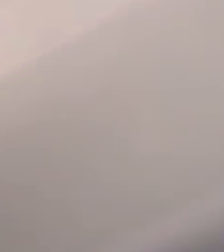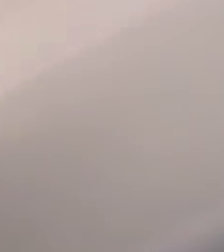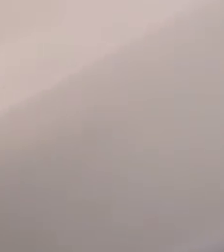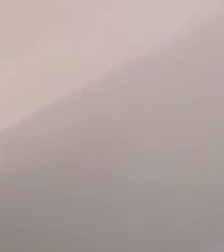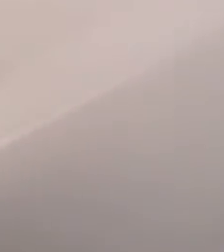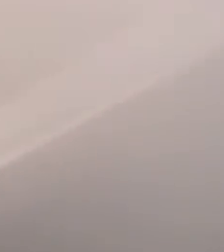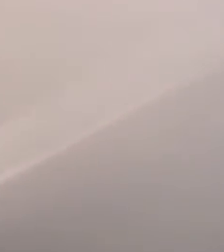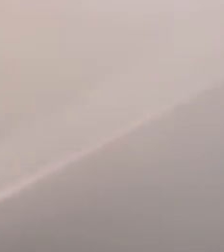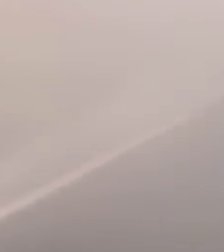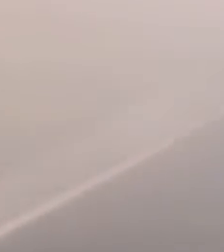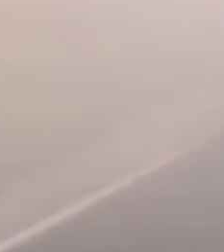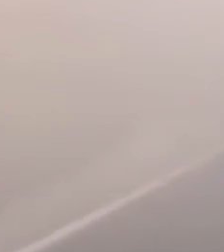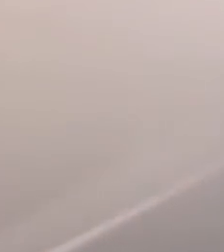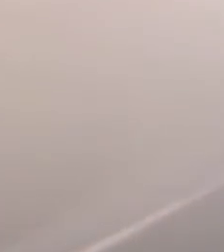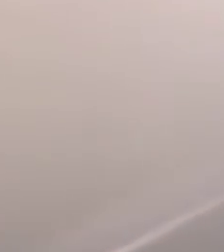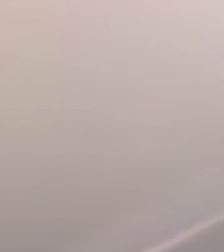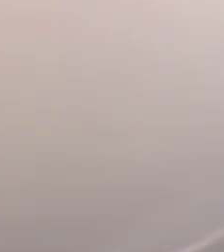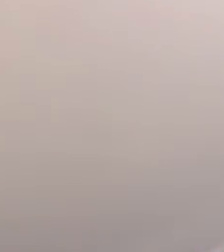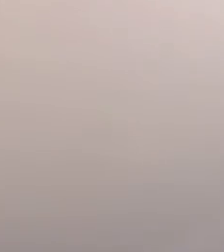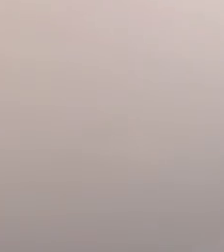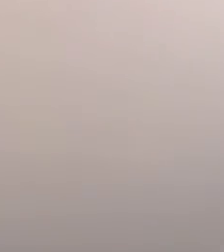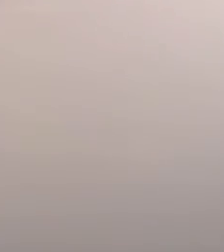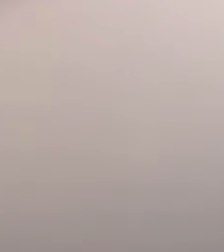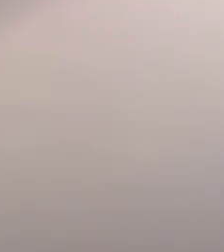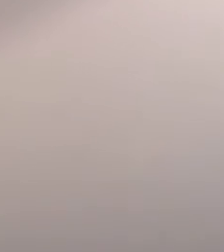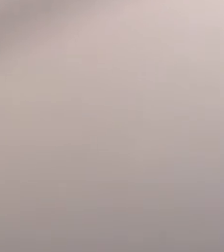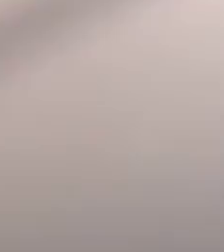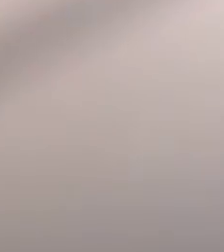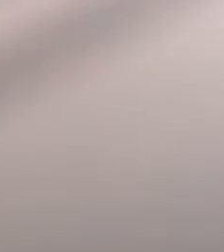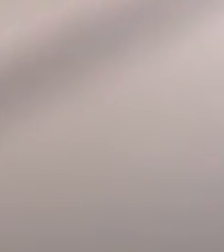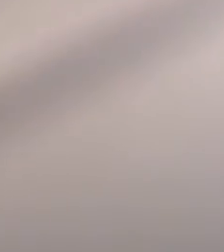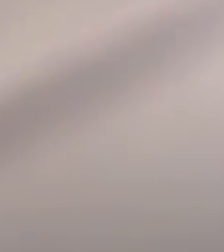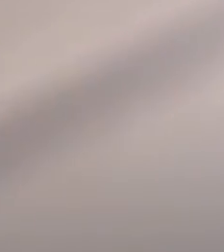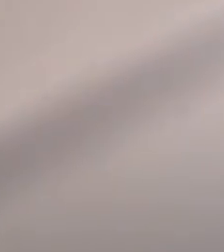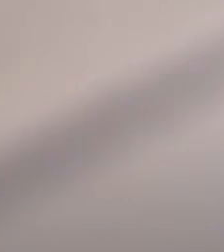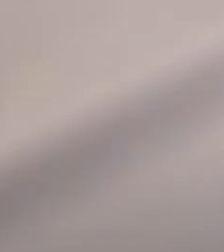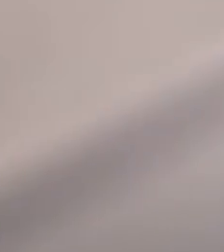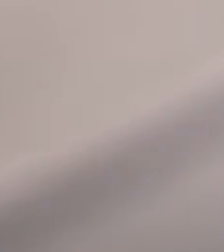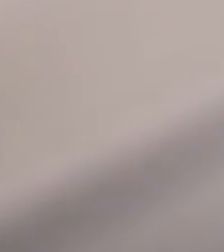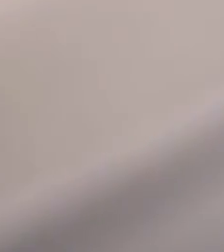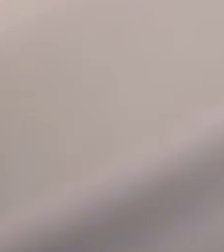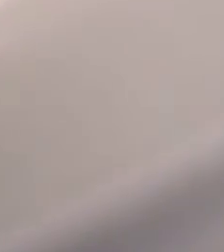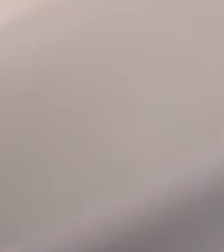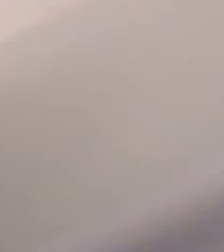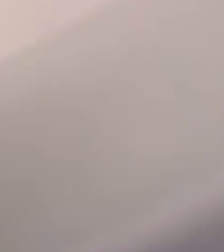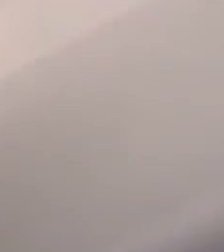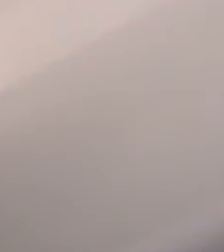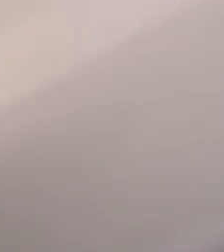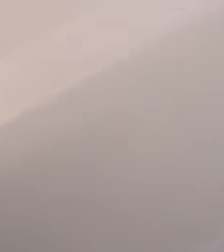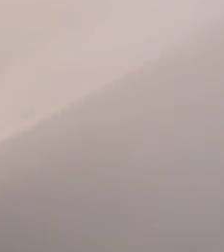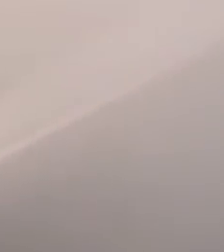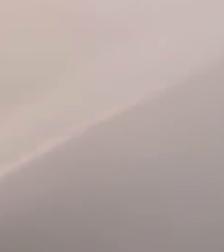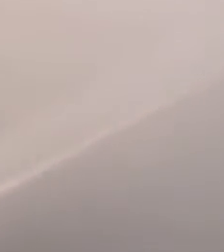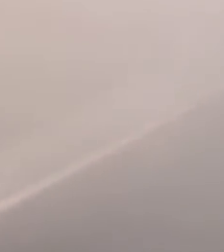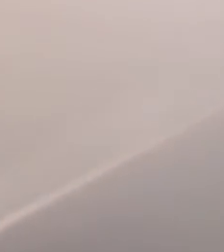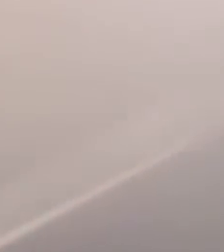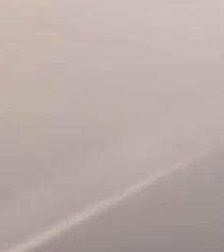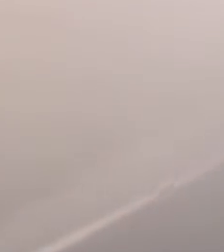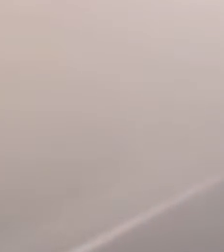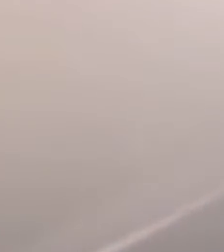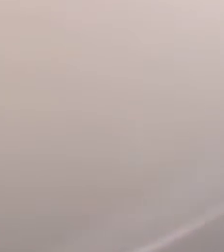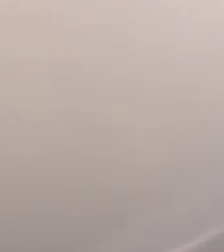ang mga balita. Kaya para sa pinakasariwang balita, mag-subscribe kayo sa aming YouTube channel. Para sa mga kapuso